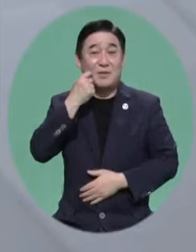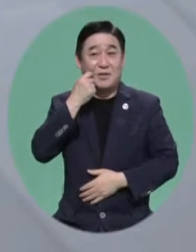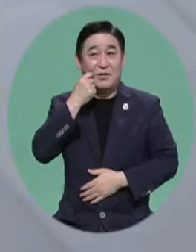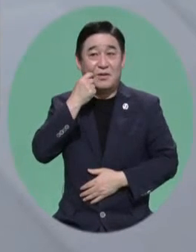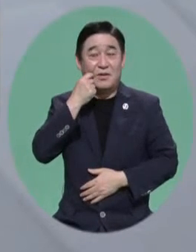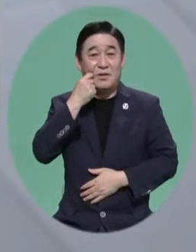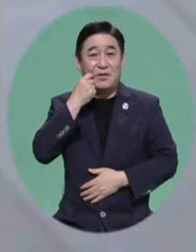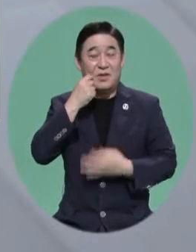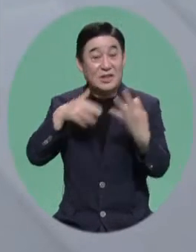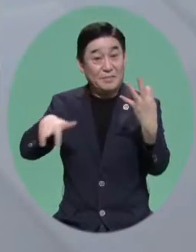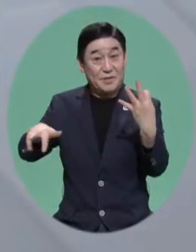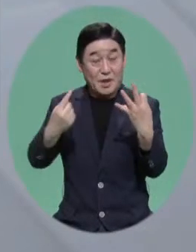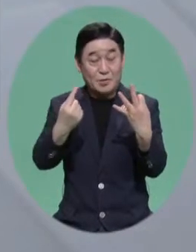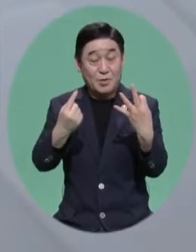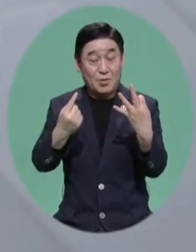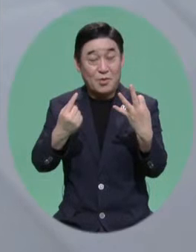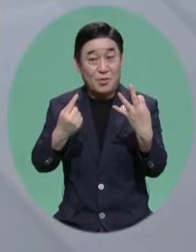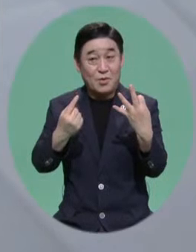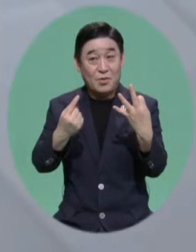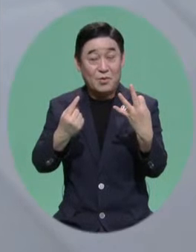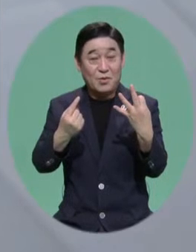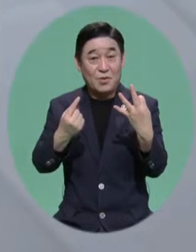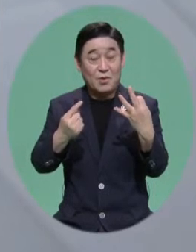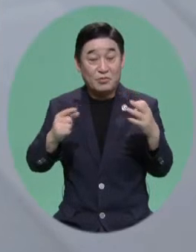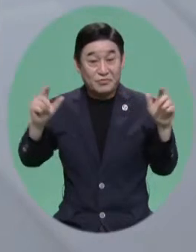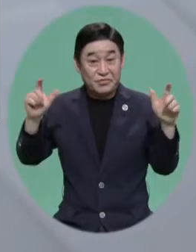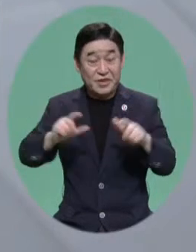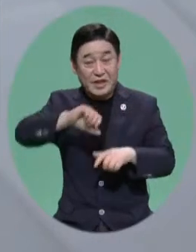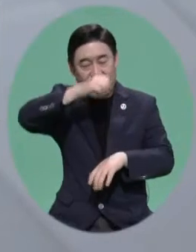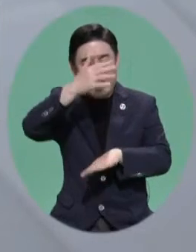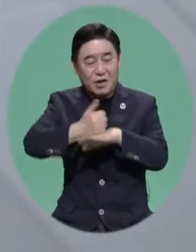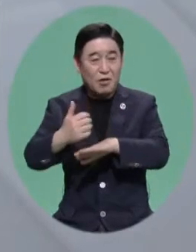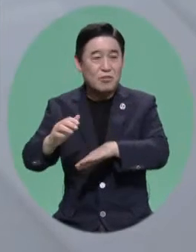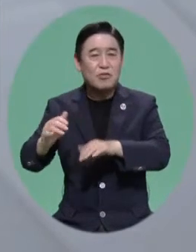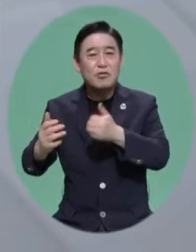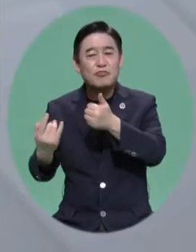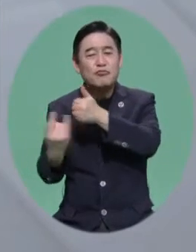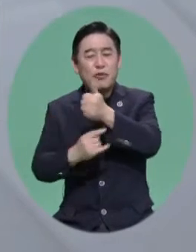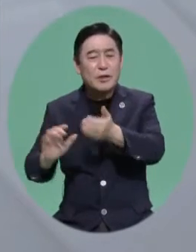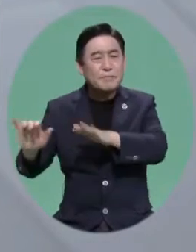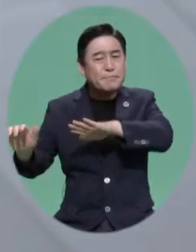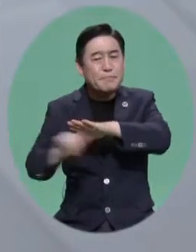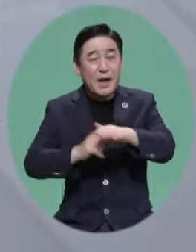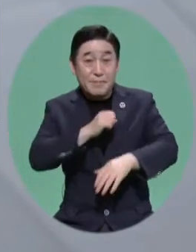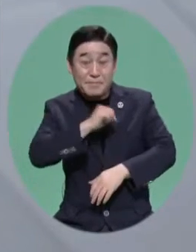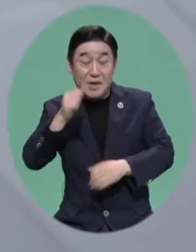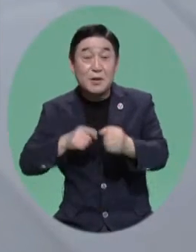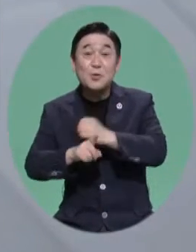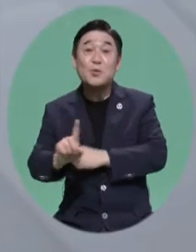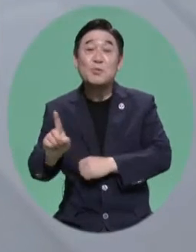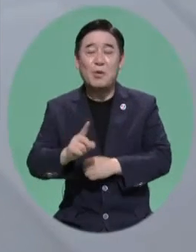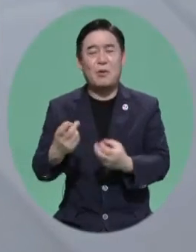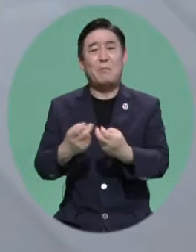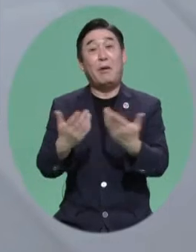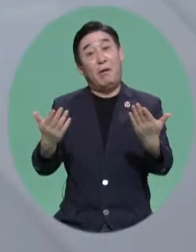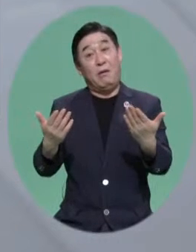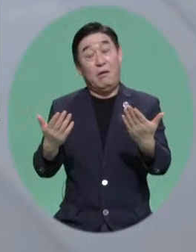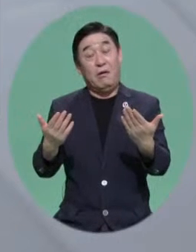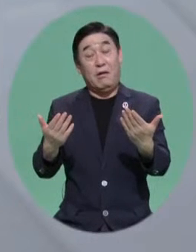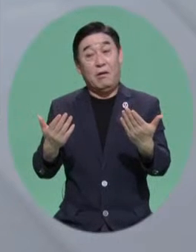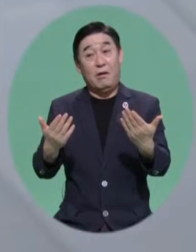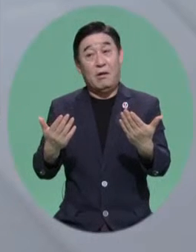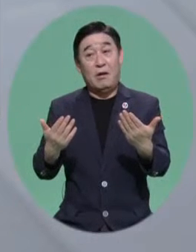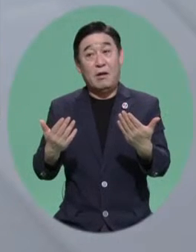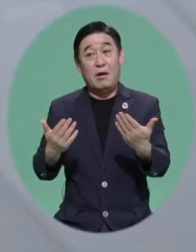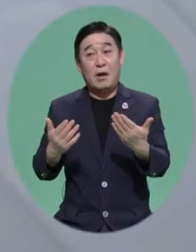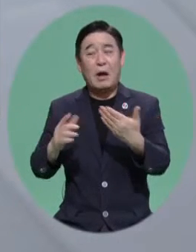14 존으로 아니 그걸 왜 1 교류 해서 날치기를 하십니까 아 그래서 이는 할 수 없이 에